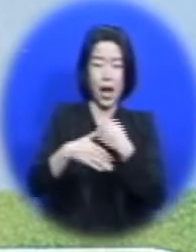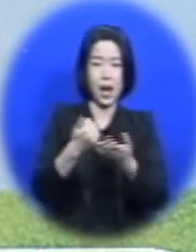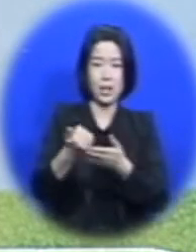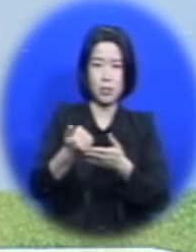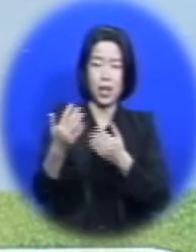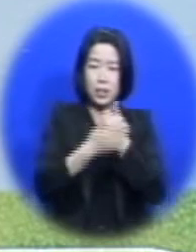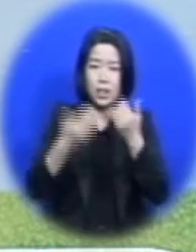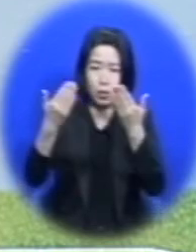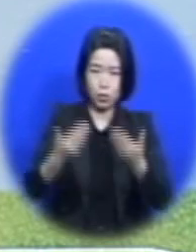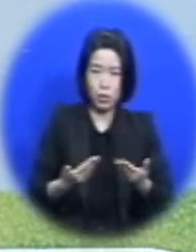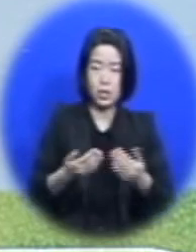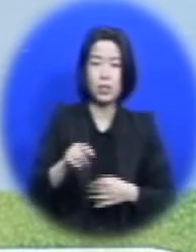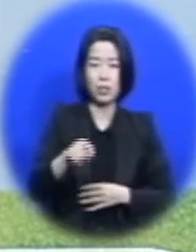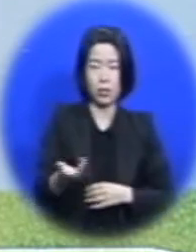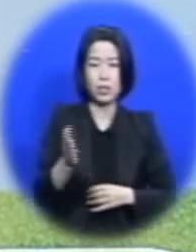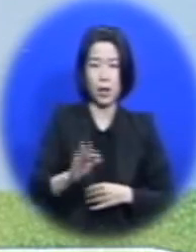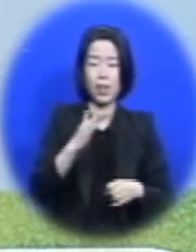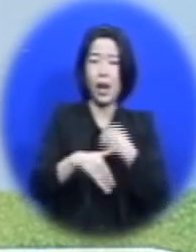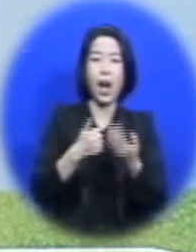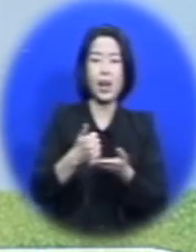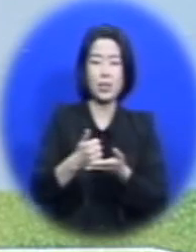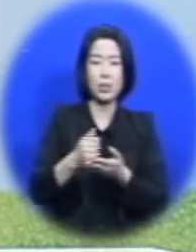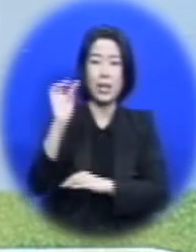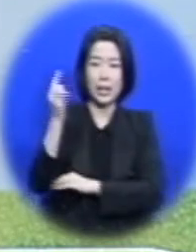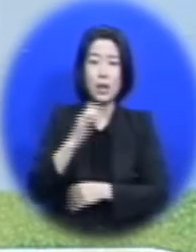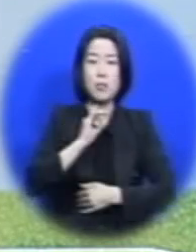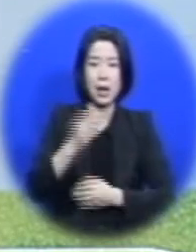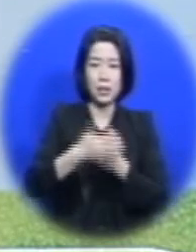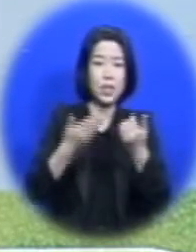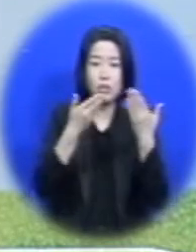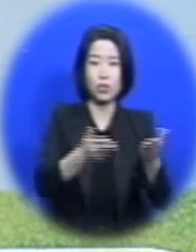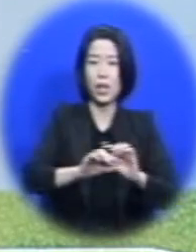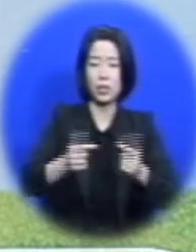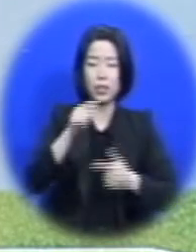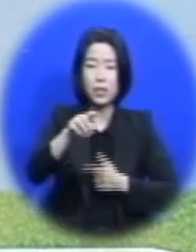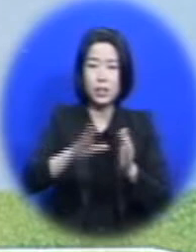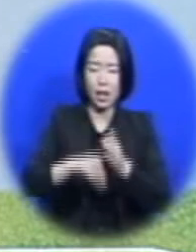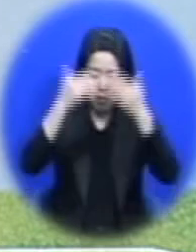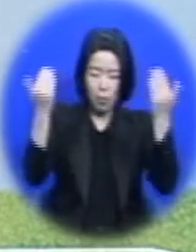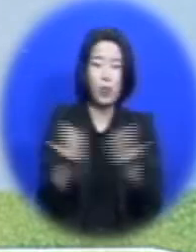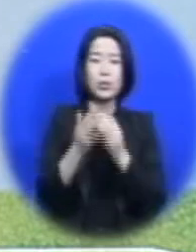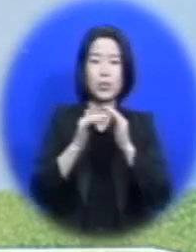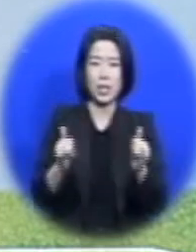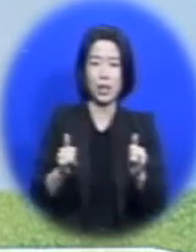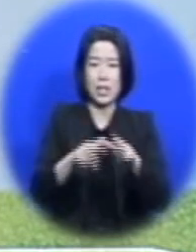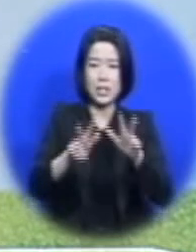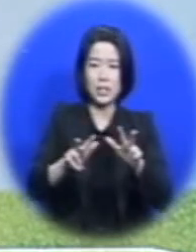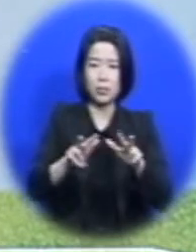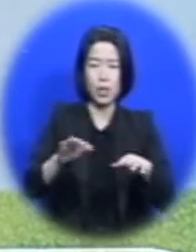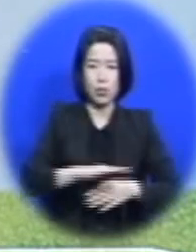주어지는 거지만 하나님은 다윗 외 게 많은 은혜를 주시는 게 아니고 그 당시의 모든 사람의 지금 우리